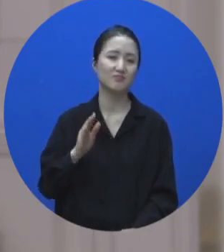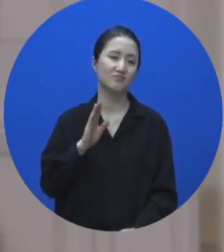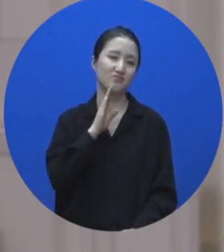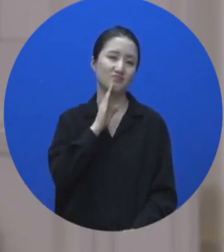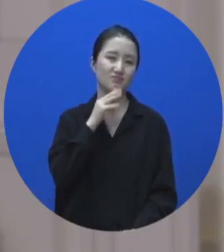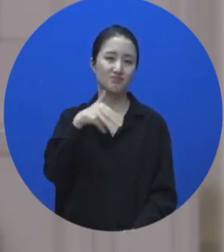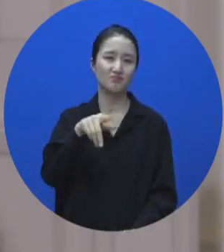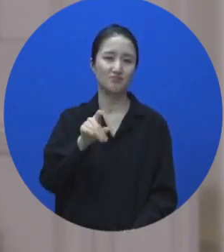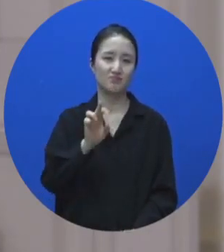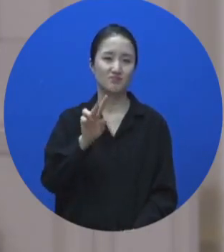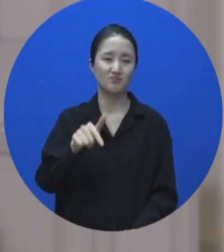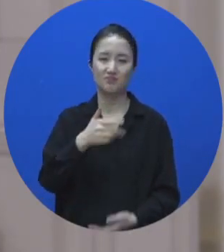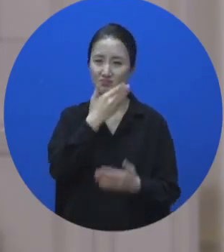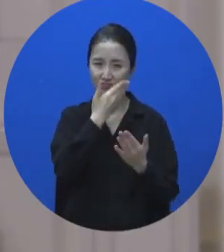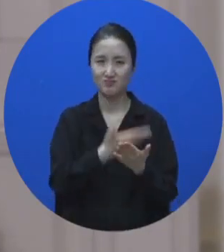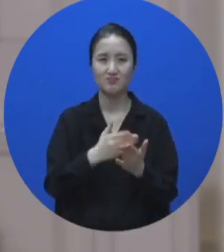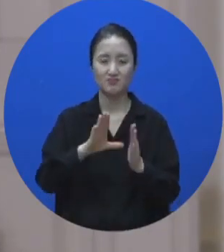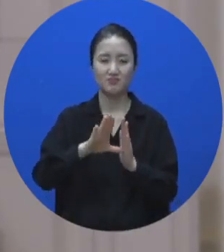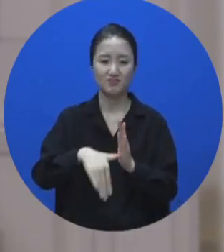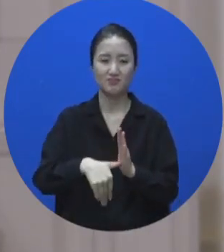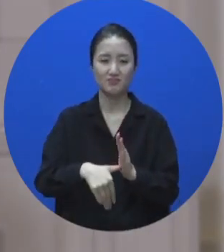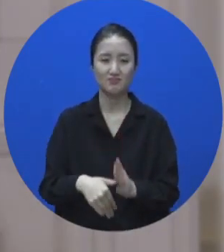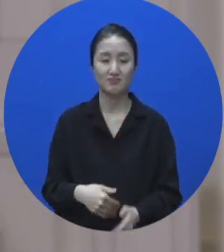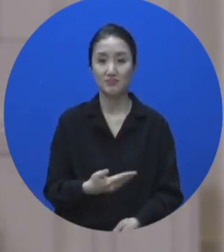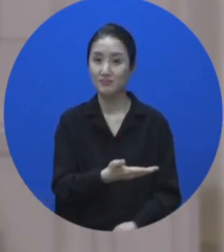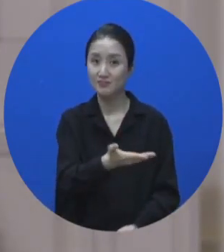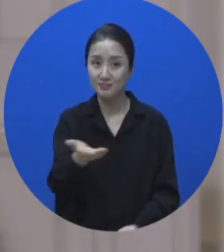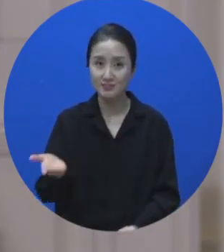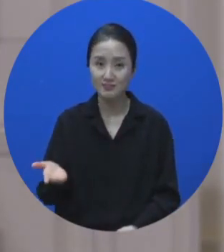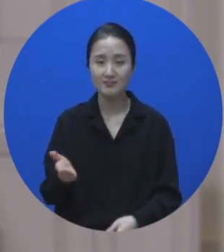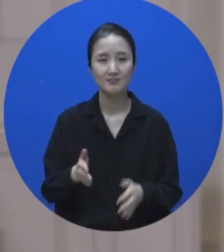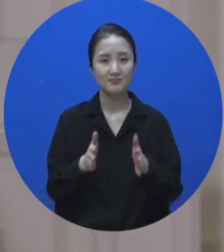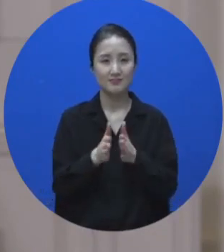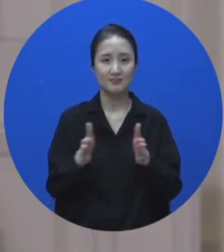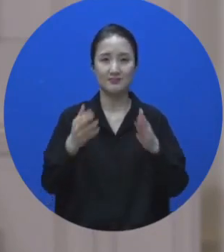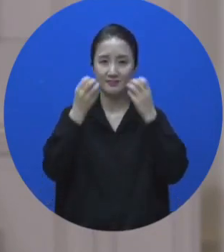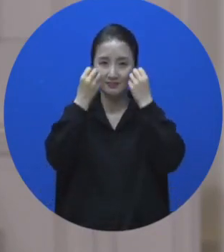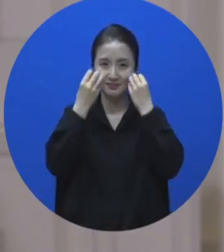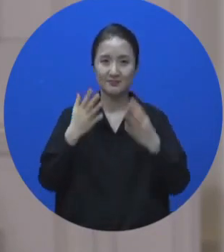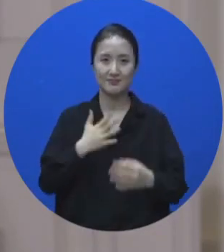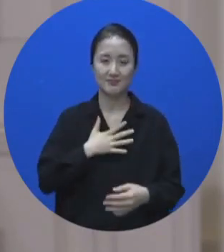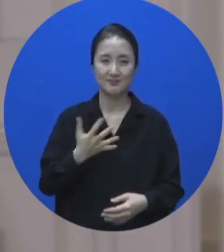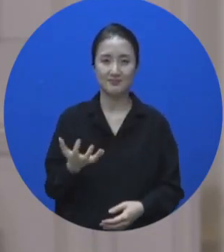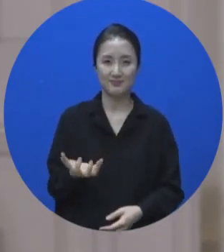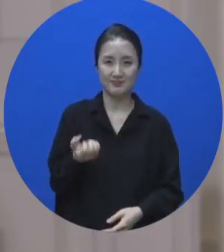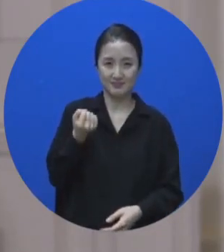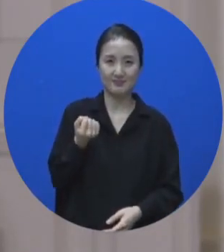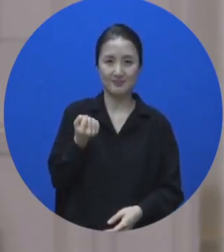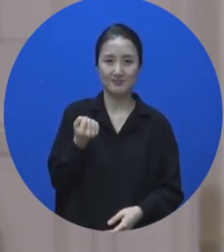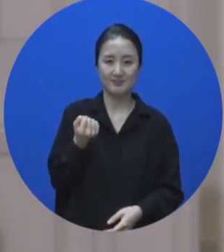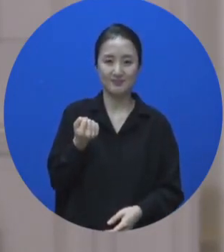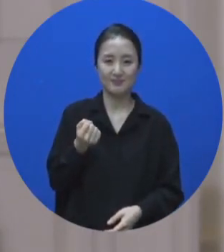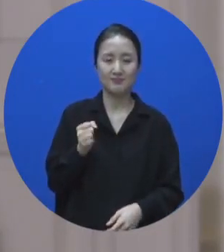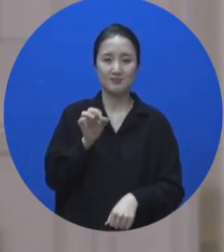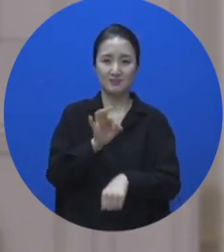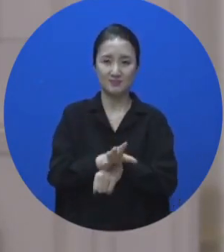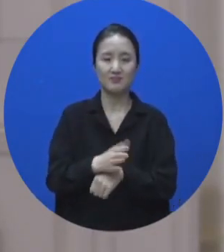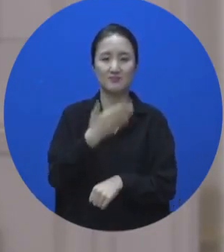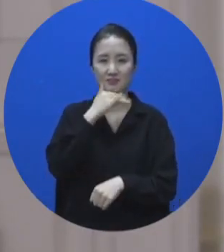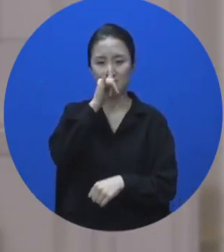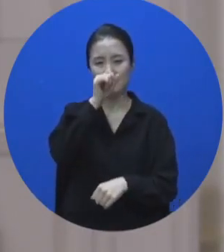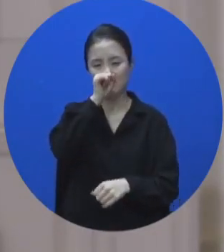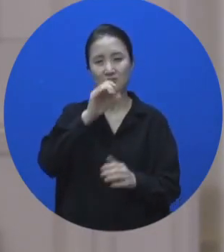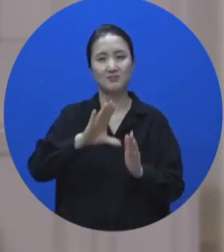시대 어떤 얘기냐 하면 요 여러분들은 새 아파트를 가졌고 새 아파트로 내 집 마련 하기